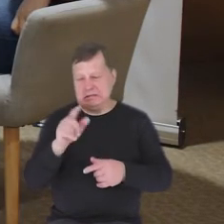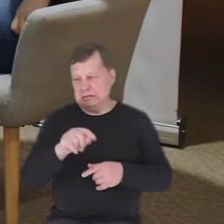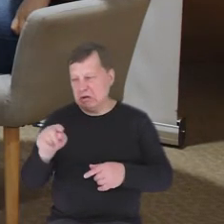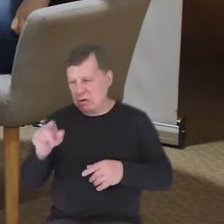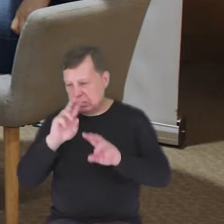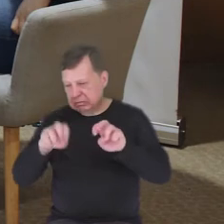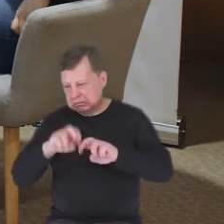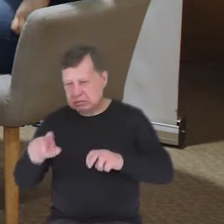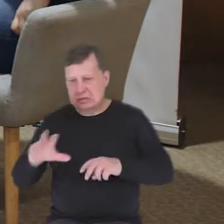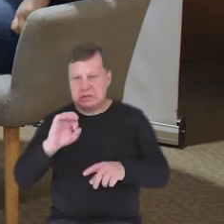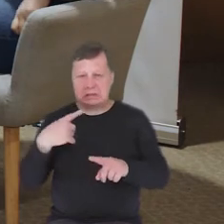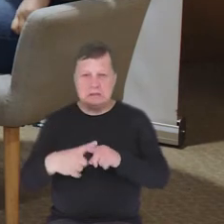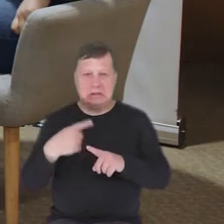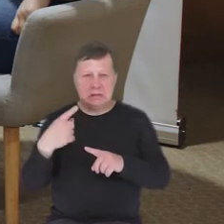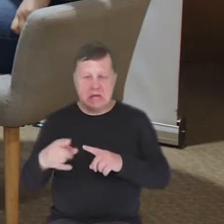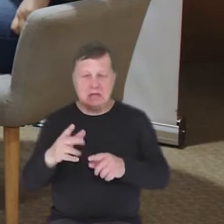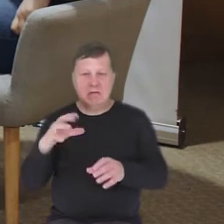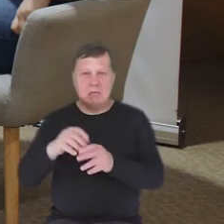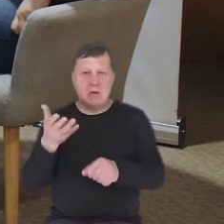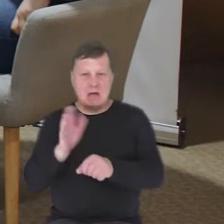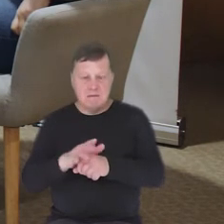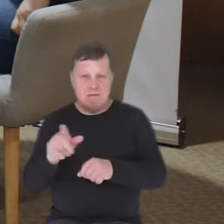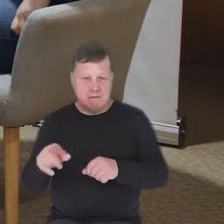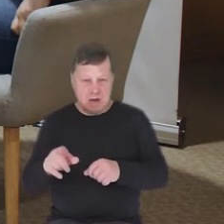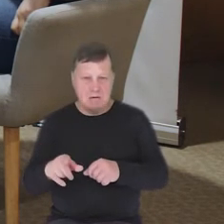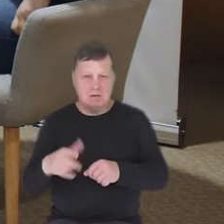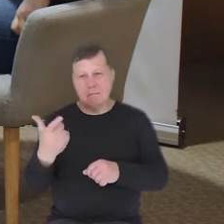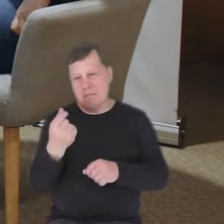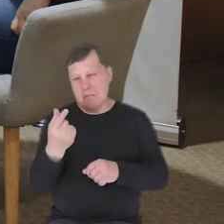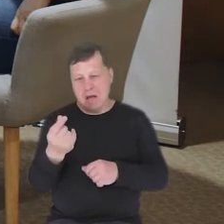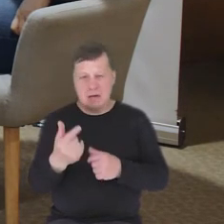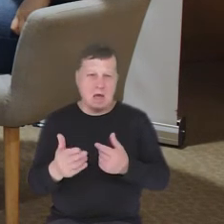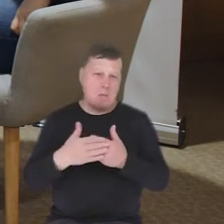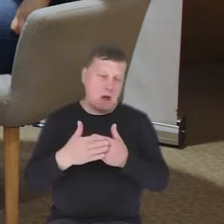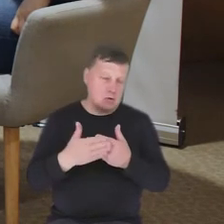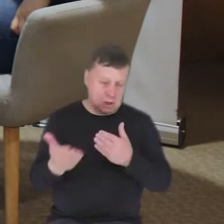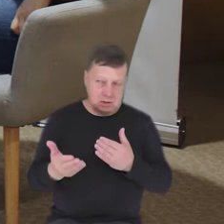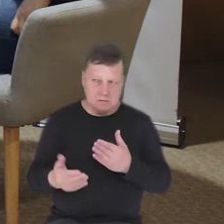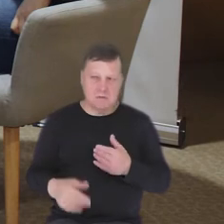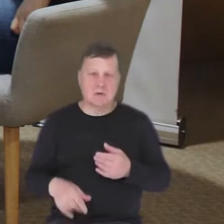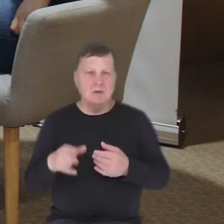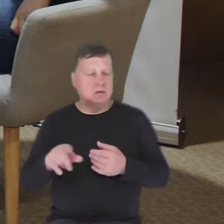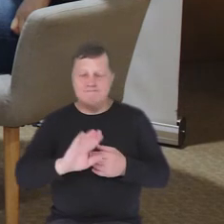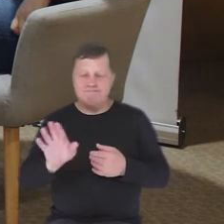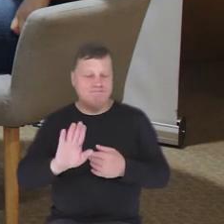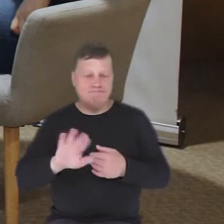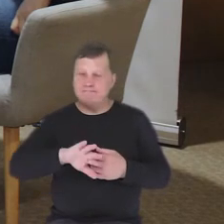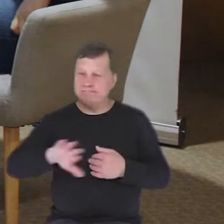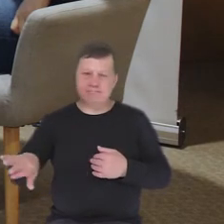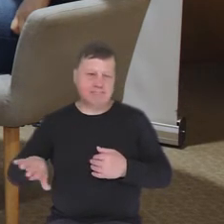gloryfikowany jest seks, który tak naprawdę jest gwałtem w związku partnerskim czy w małżeństwie, więc to absolutnie odpada. Jest